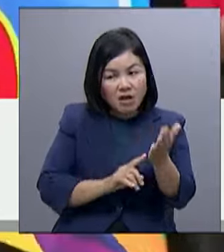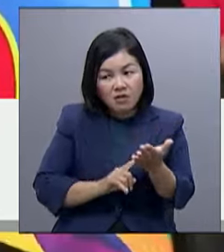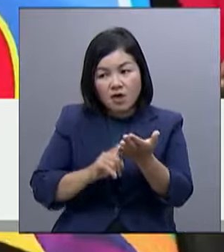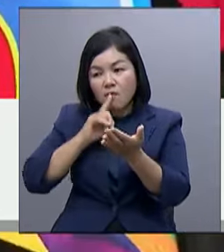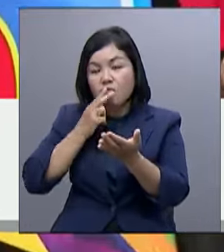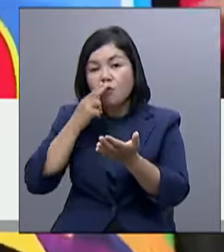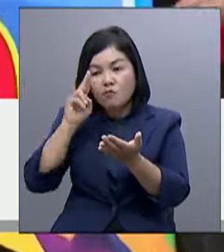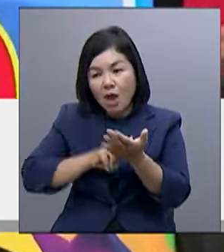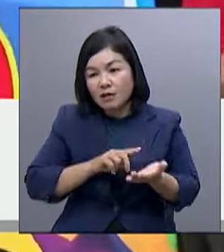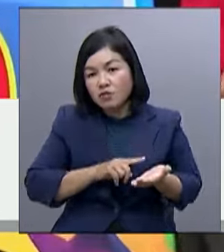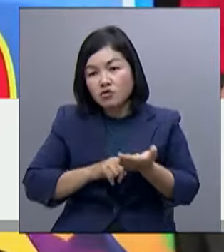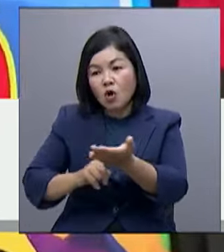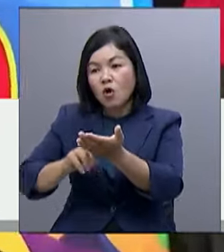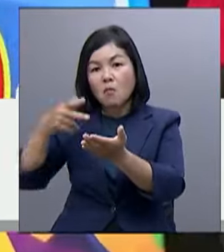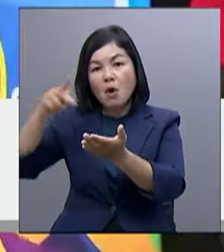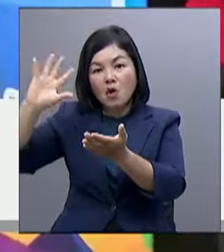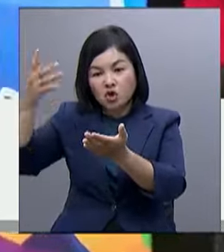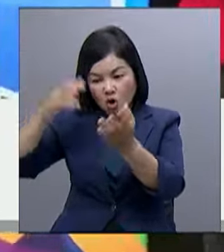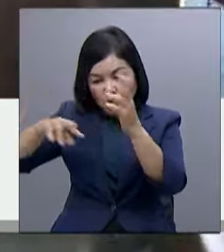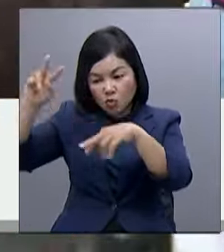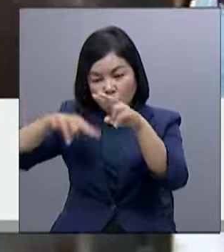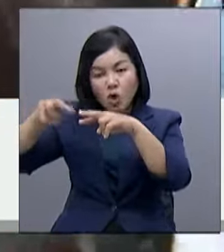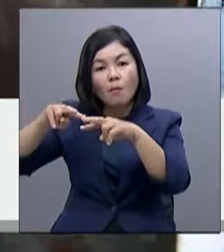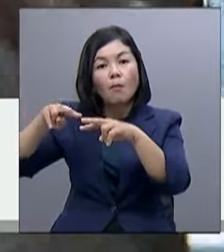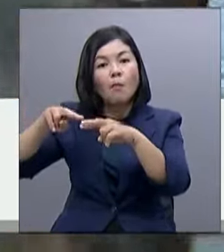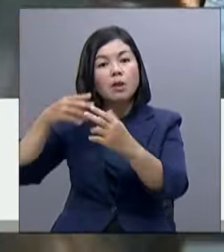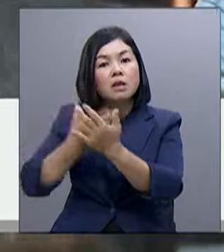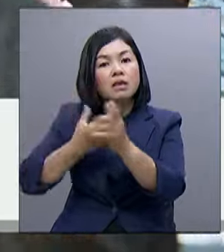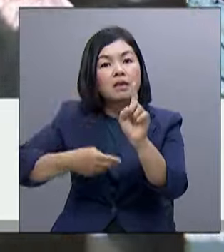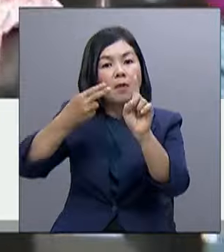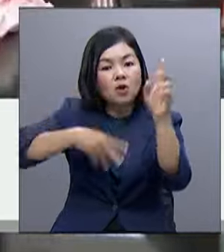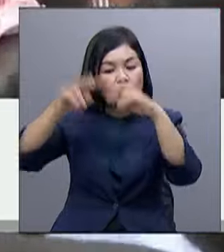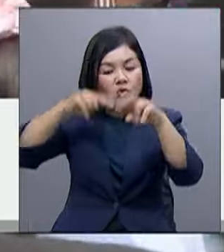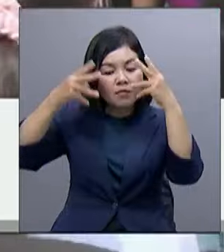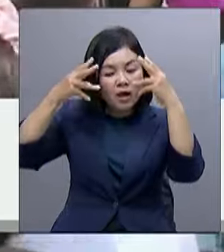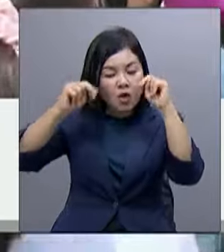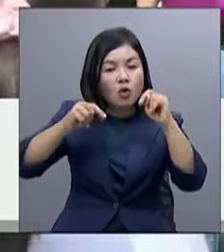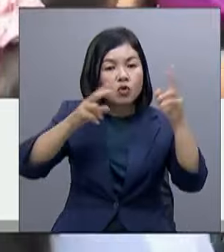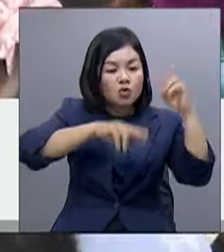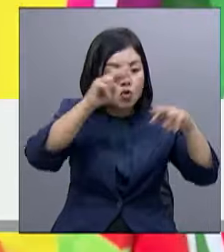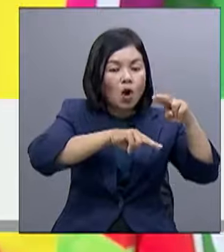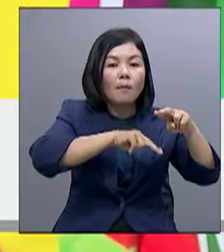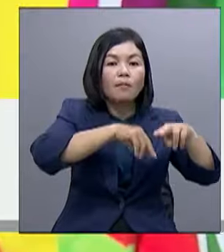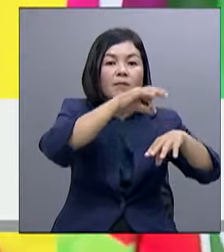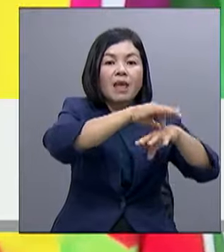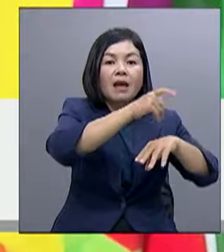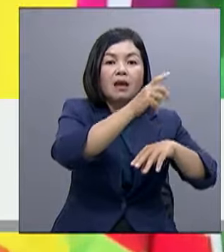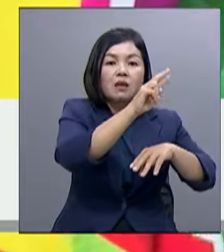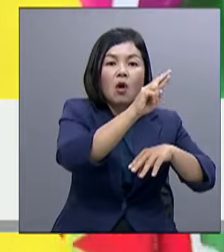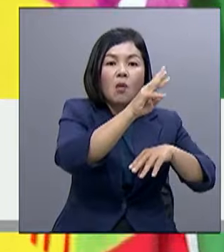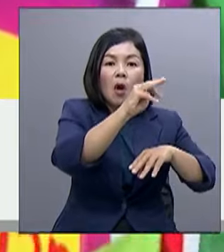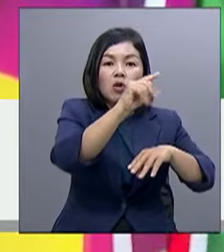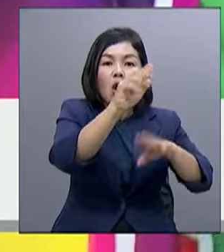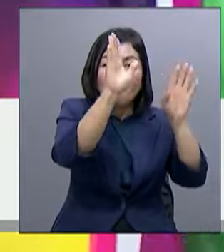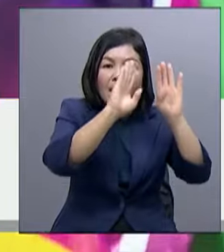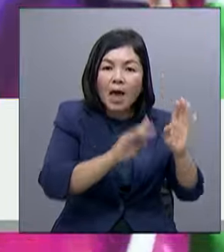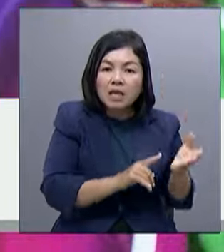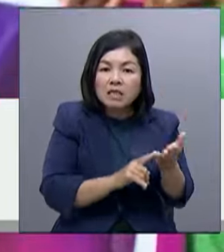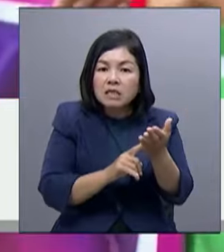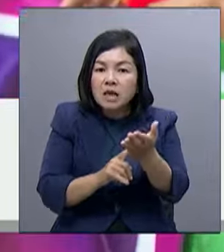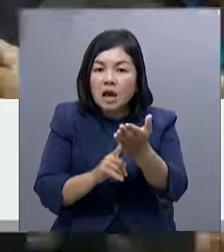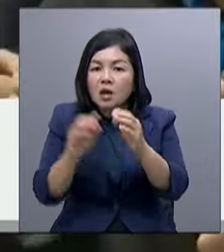EMSถึงปปชค่ะขอให้ตรวจสอบนายกและรัฐมนตรีที่เกี่ยวข้องว่ามีการซ่อนโครงการ